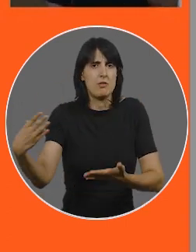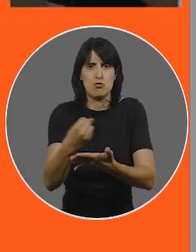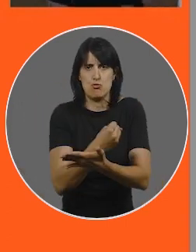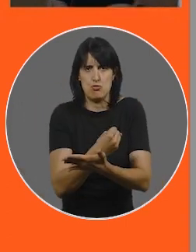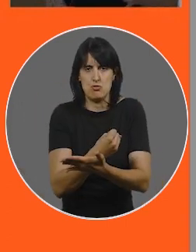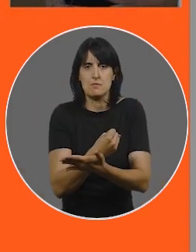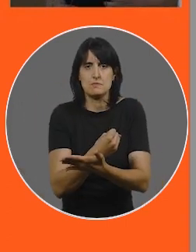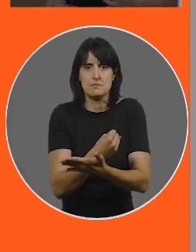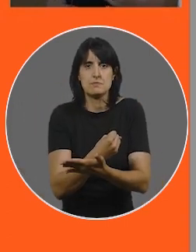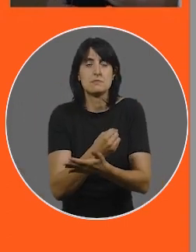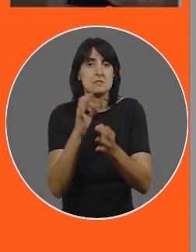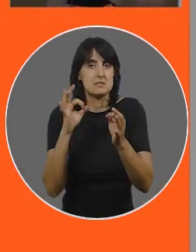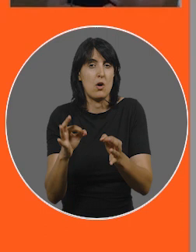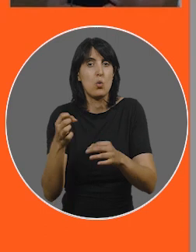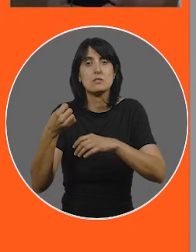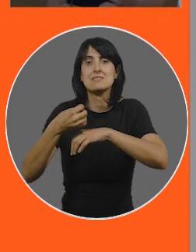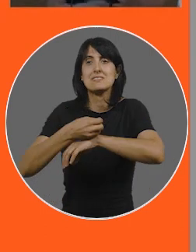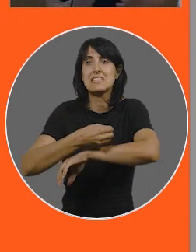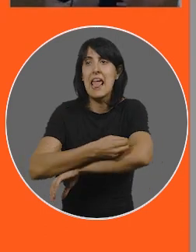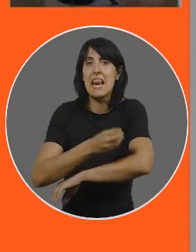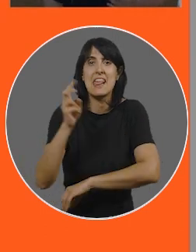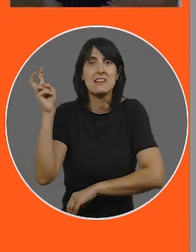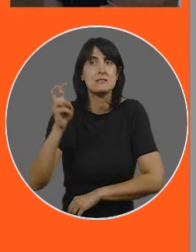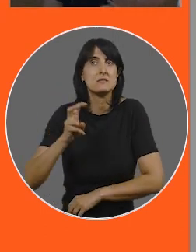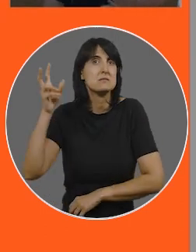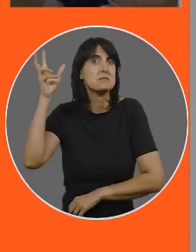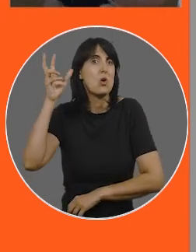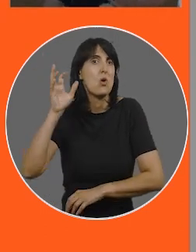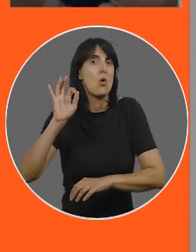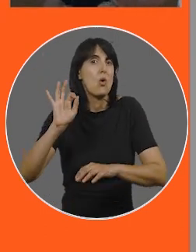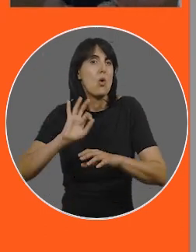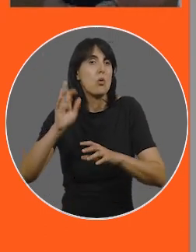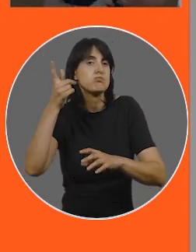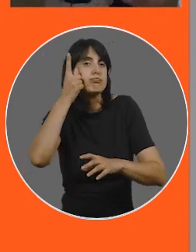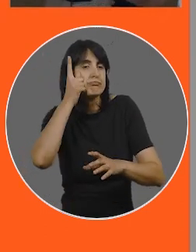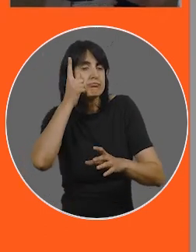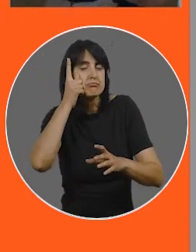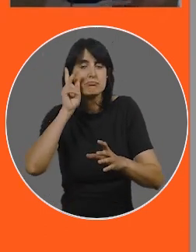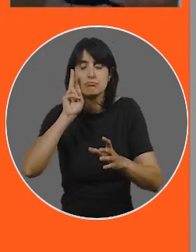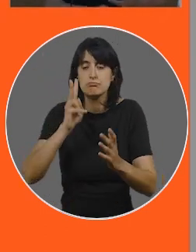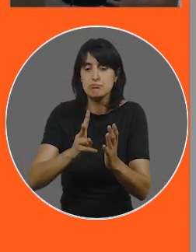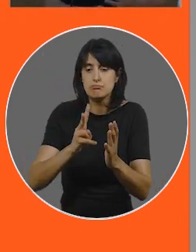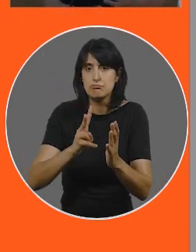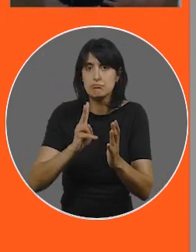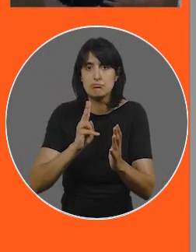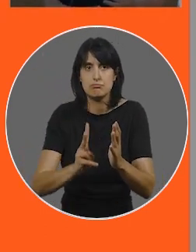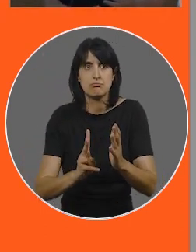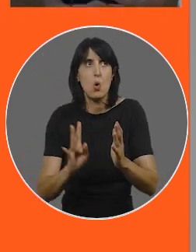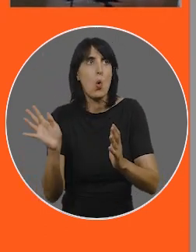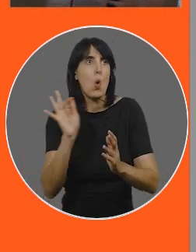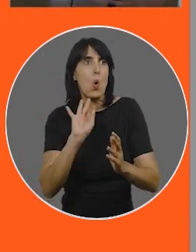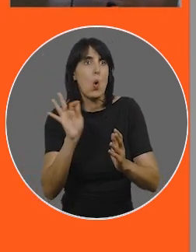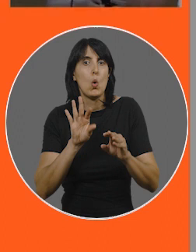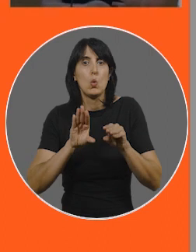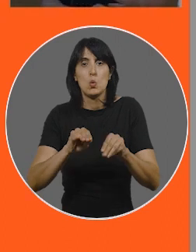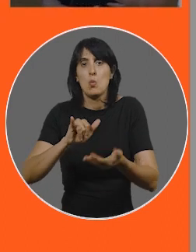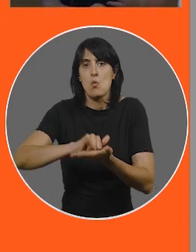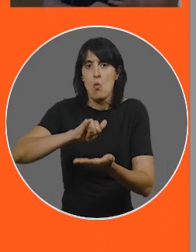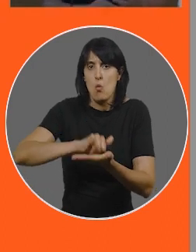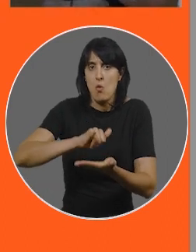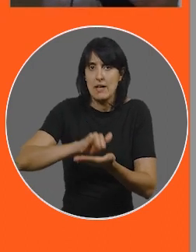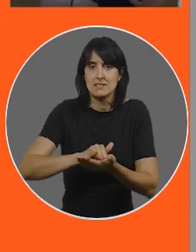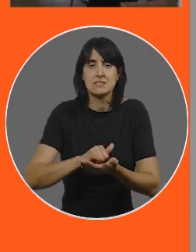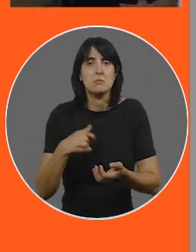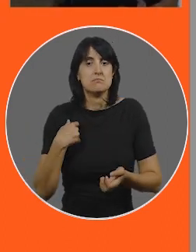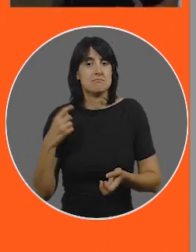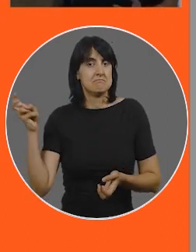de venir aquí potser heu consultat el tren amb un dispositiu mòbil. Potser heu fet servir el